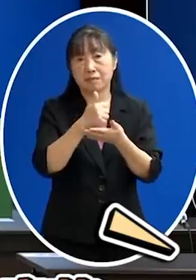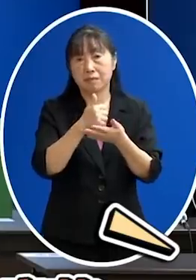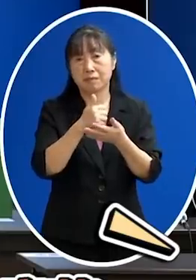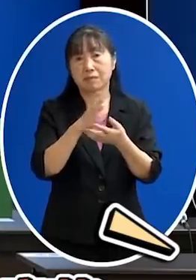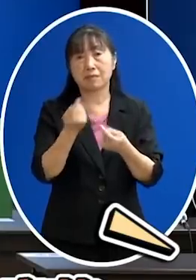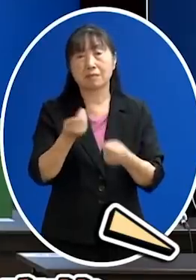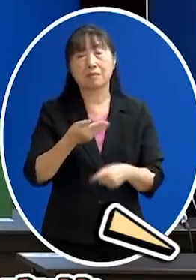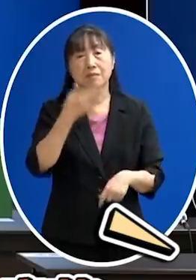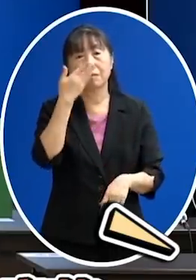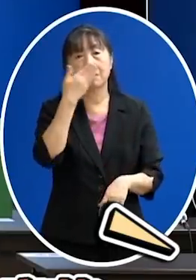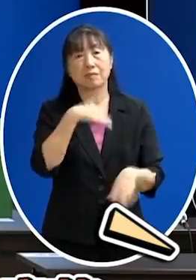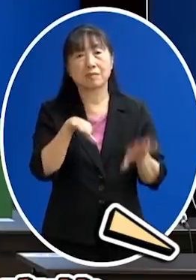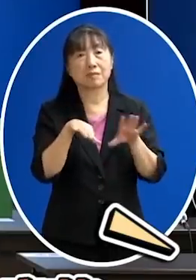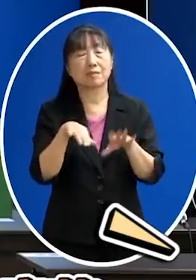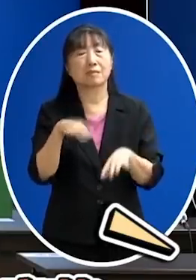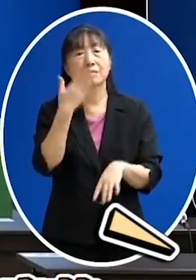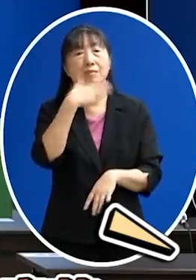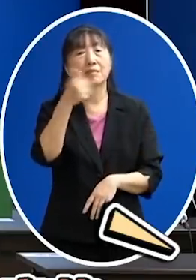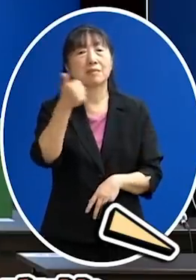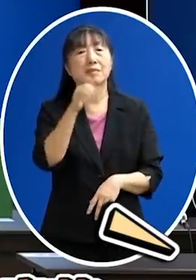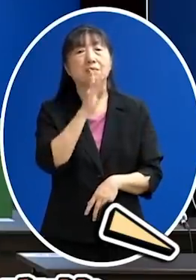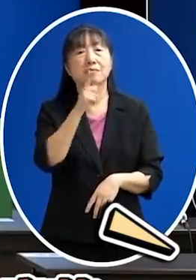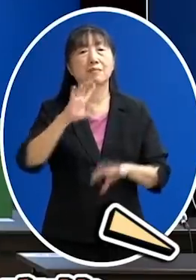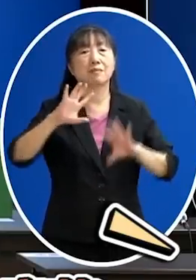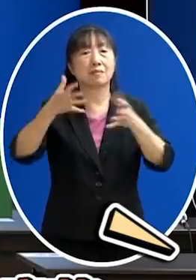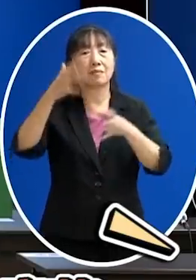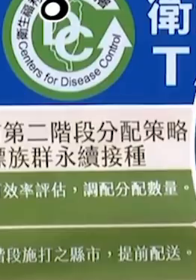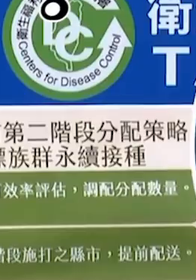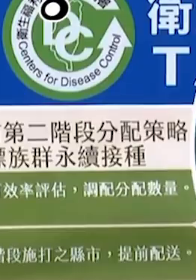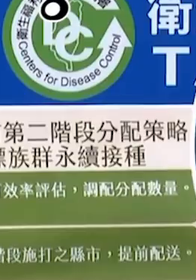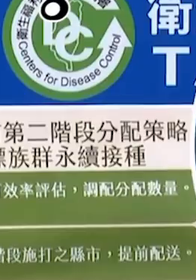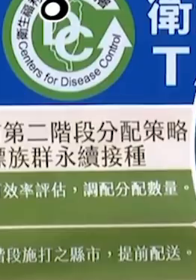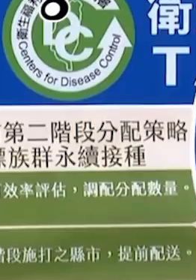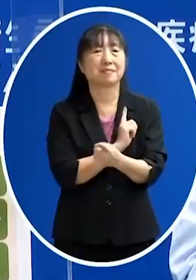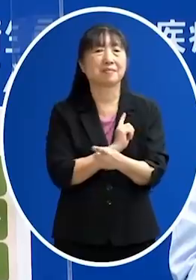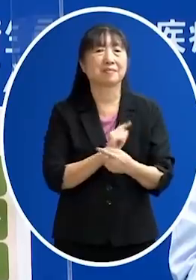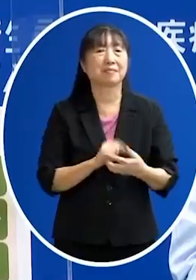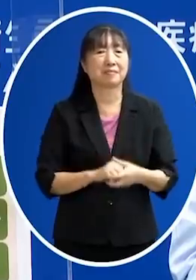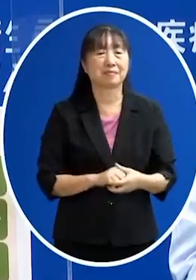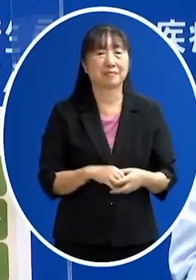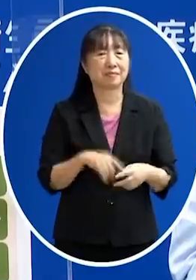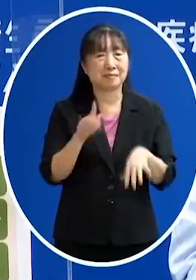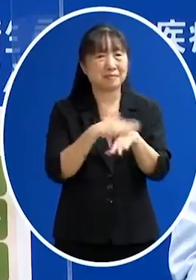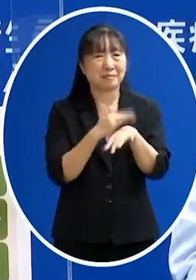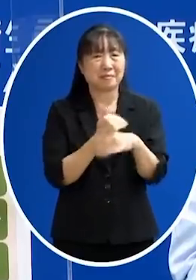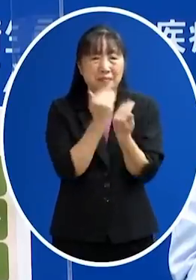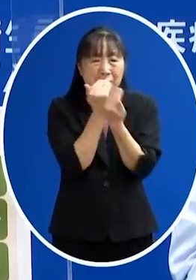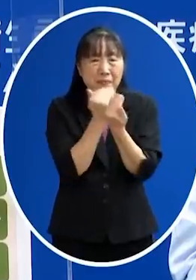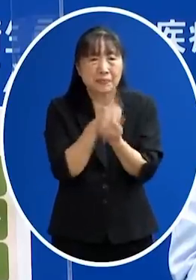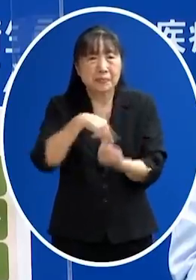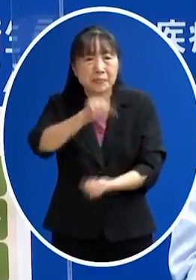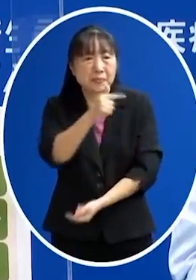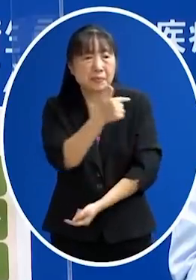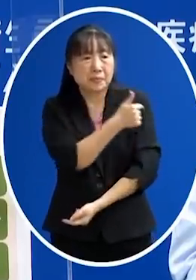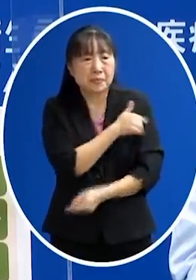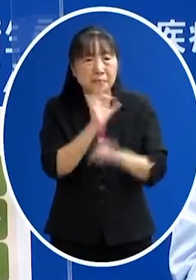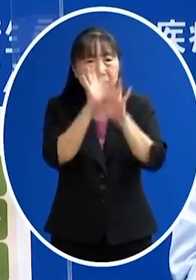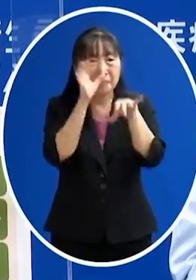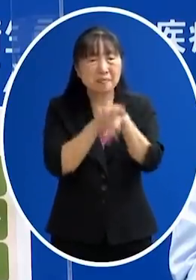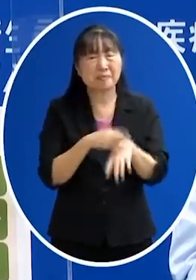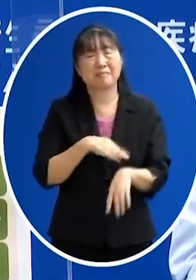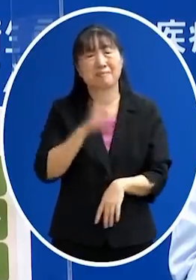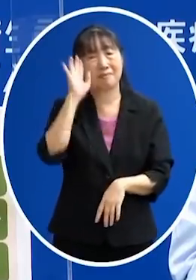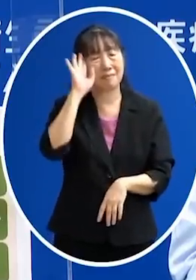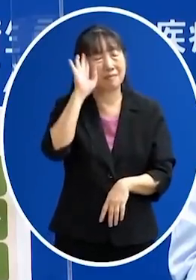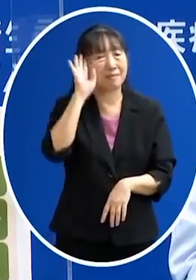洪文正爆料说，总统已经偷偷打了辉瑞疫苗。 啊？偷偷打一个辉瑞，我想讲这个